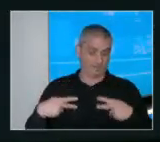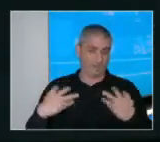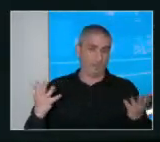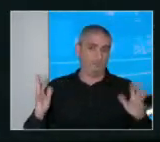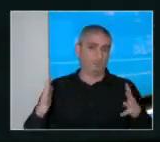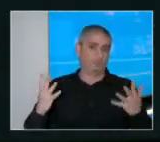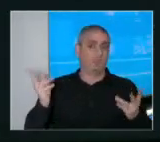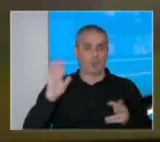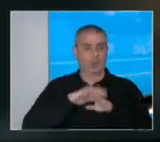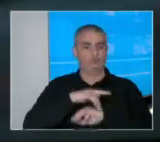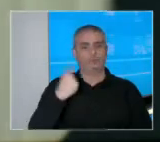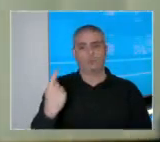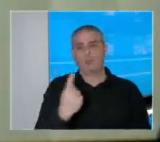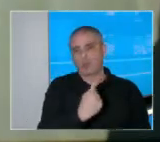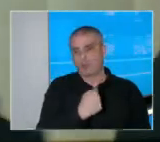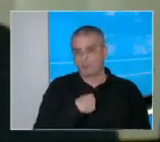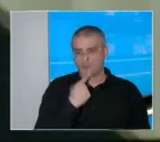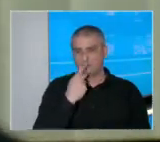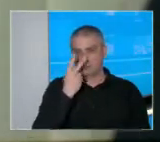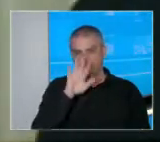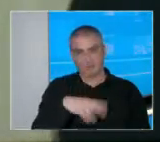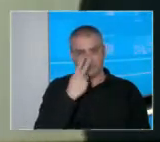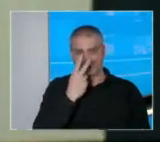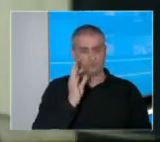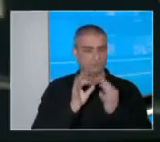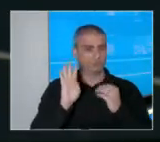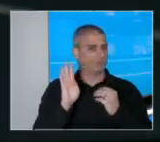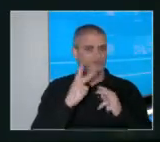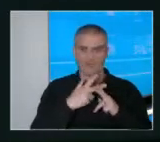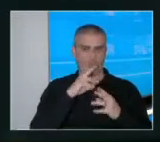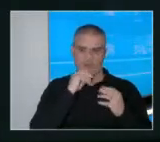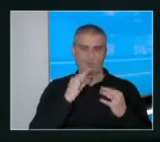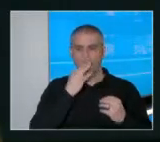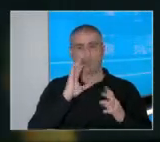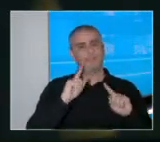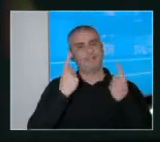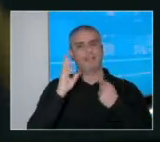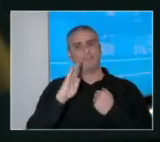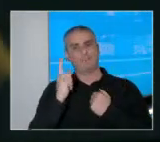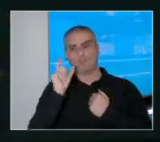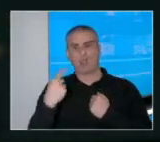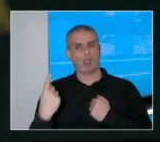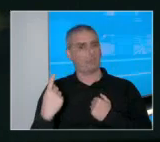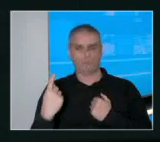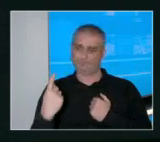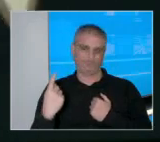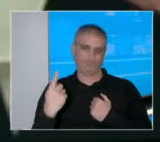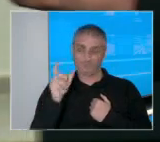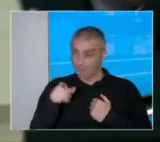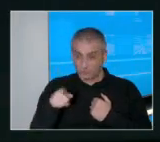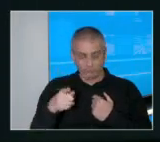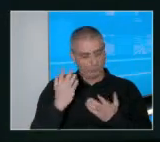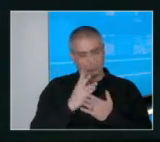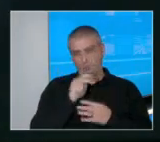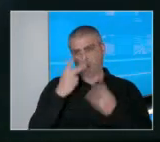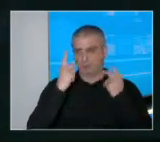והרעד עלו להשפיע על כל אחד. אבל אני אומר יותר מזה, בוא נסתכל על משפט נתניהו, ולא נדבר עכשיו על השאלה מה יקרה עם נתניהו האיש. כי זה באמת, נתניהו האיש הוא